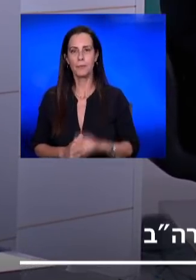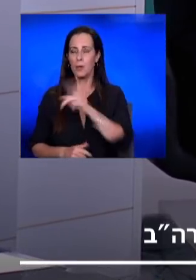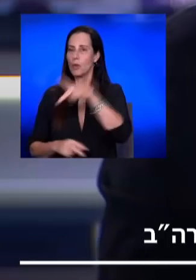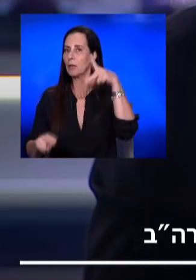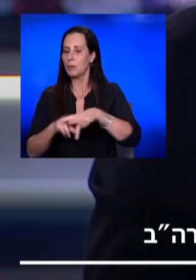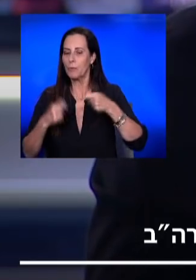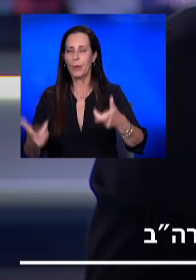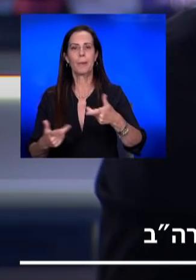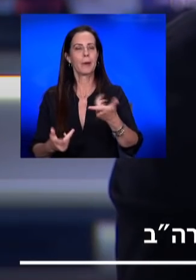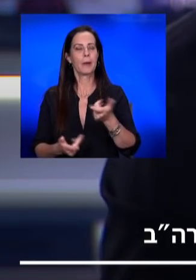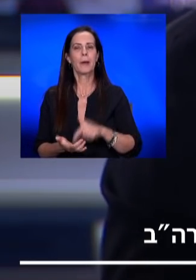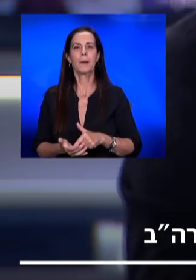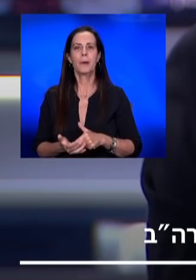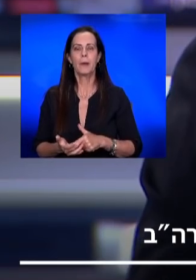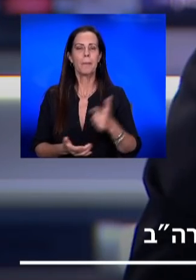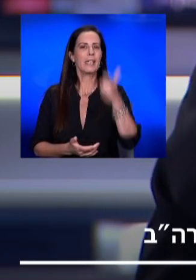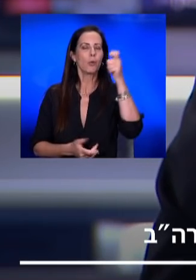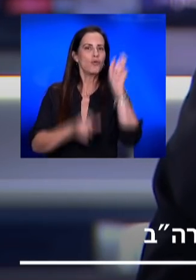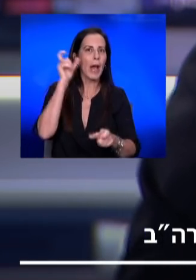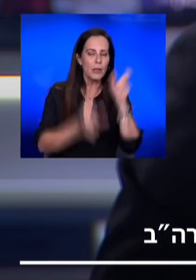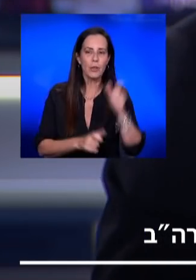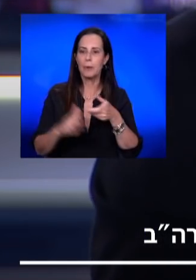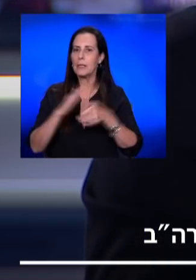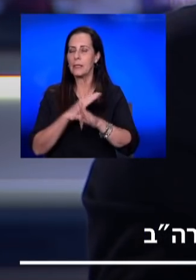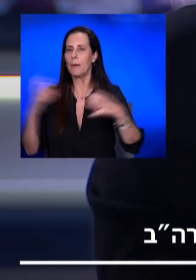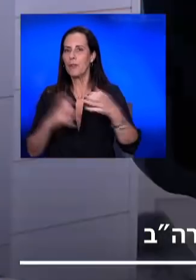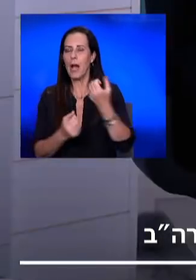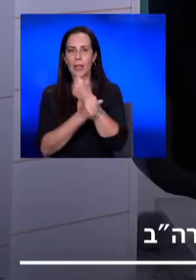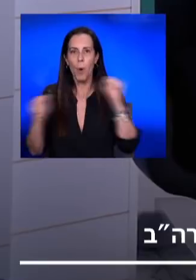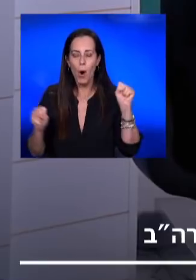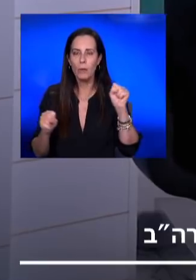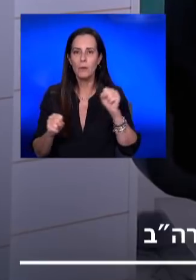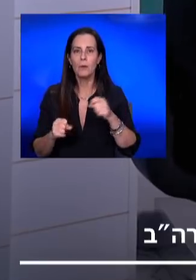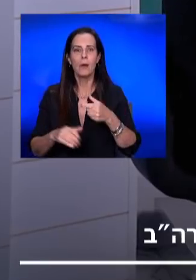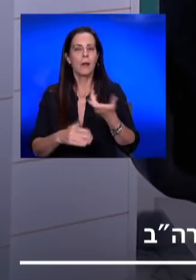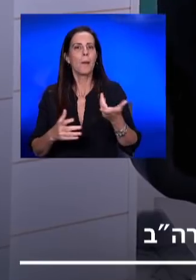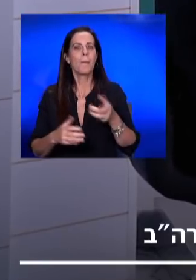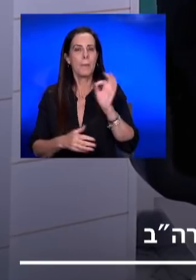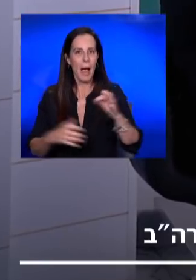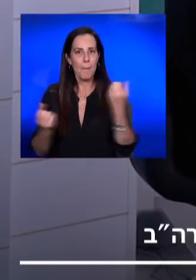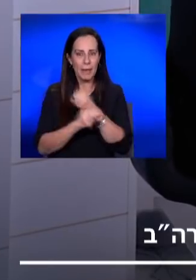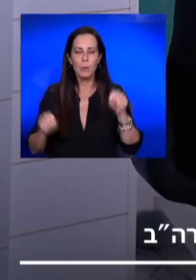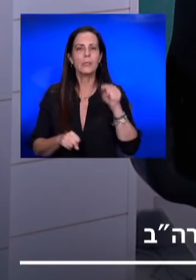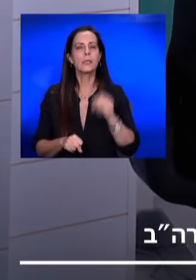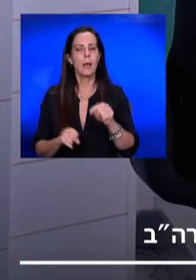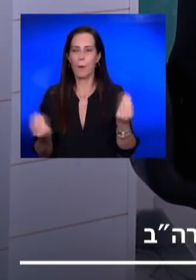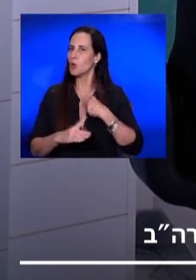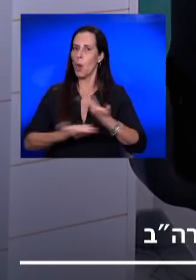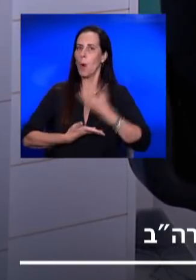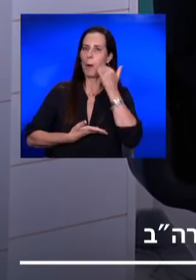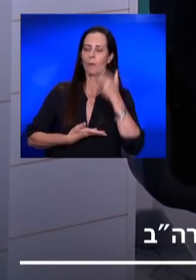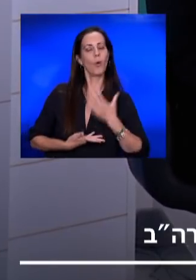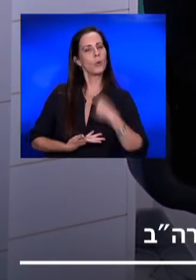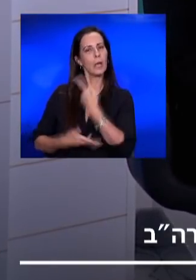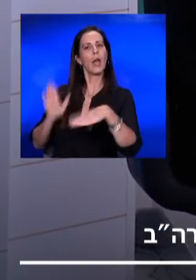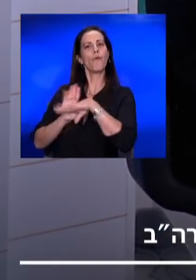בבחירות, בחיסול סוכנים, בפריצה למפלגה הדמוקרטית, בערעור הדמוקרטיה, זה בעצם משהו שלא מקובל, והוא בא להציב קווים